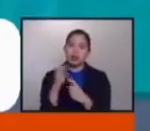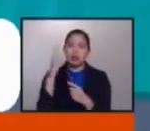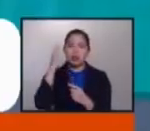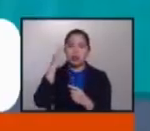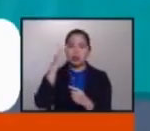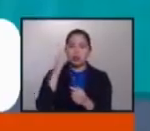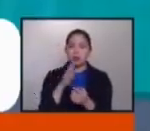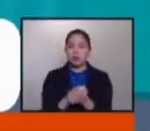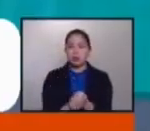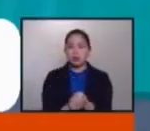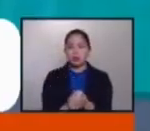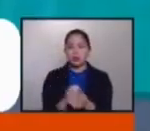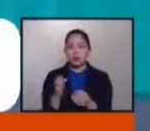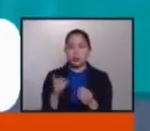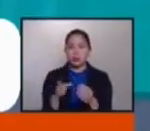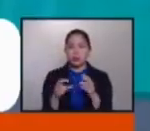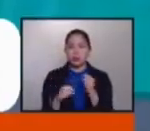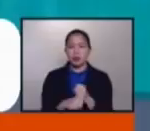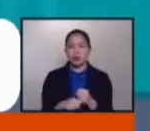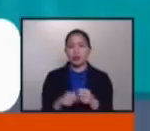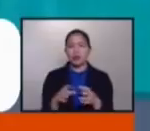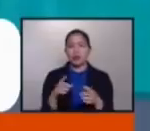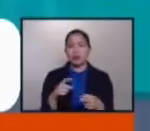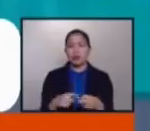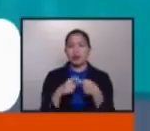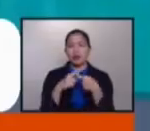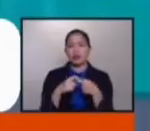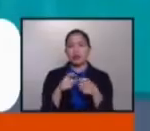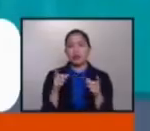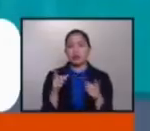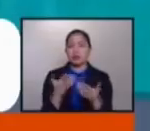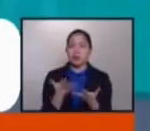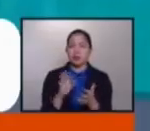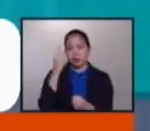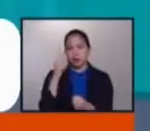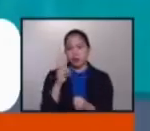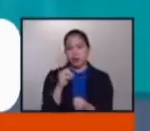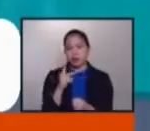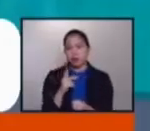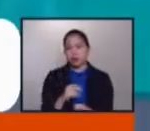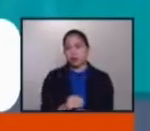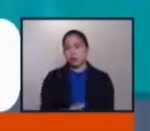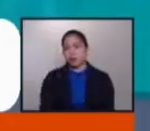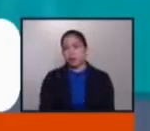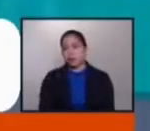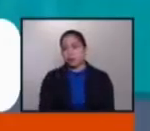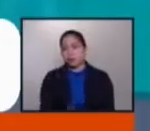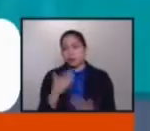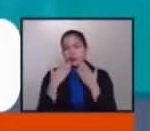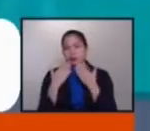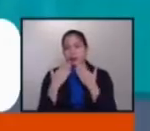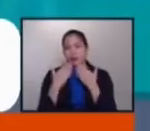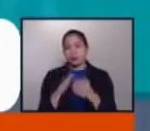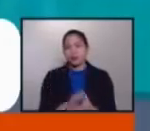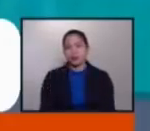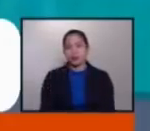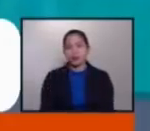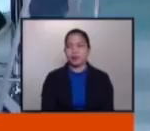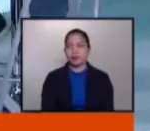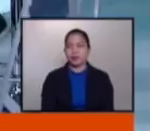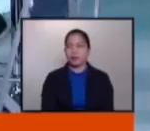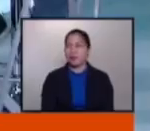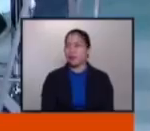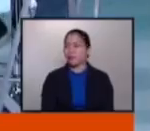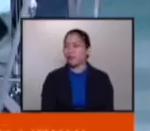ang matindi dyan kasi agad-agad pwede kayong kansilahan ng lisensya. Ma-raid pa kayo. Okay sir? Okay sir, okay sir. Salamat po sir ha. Okay